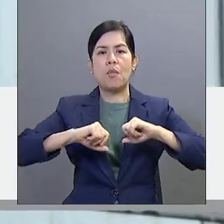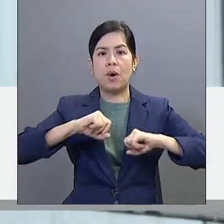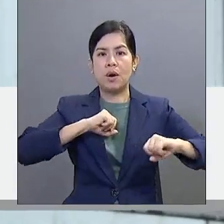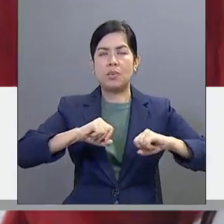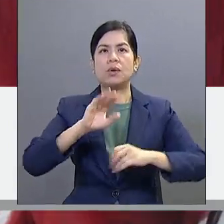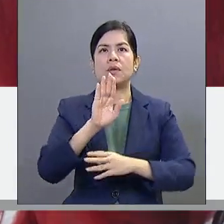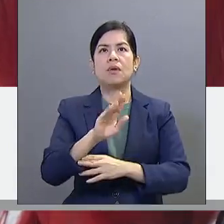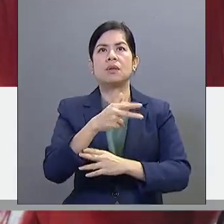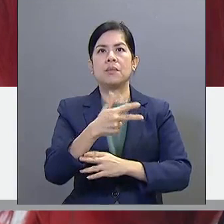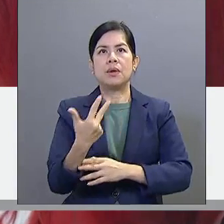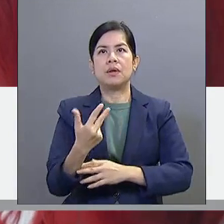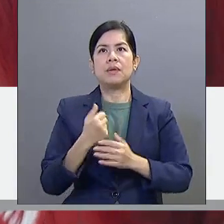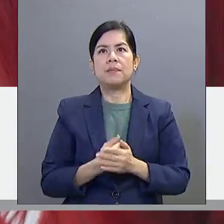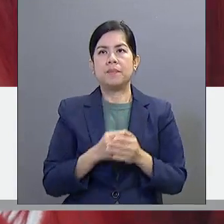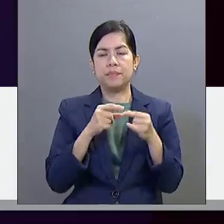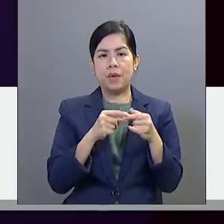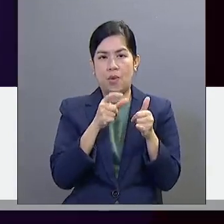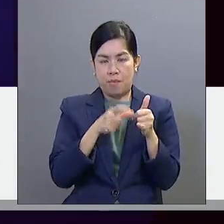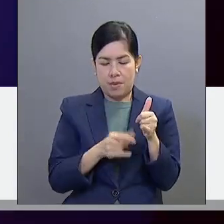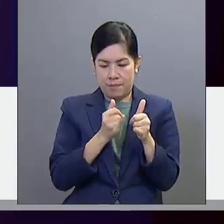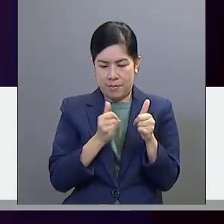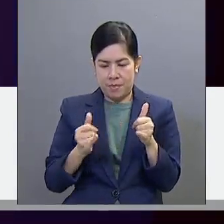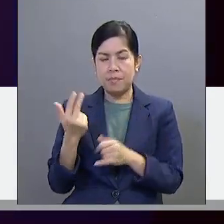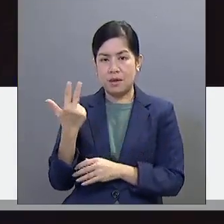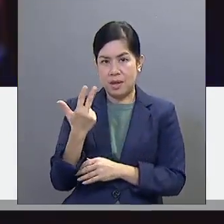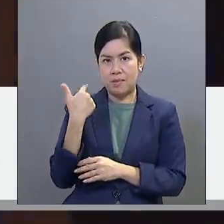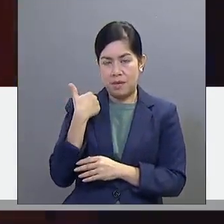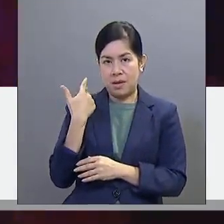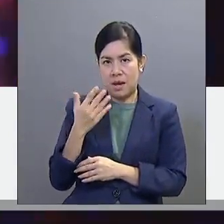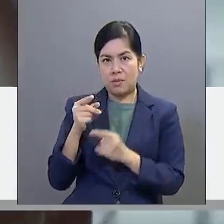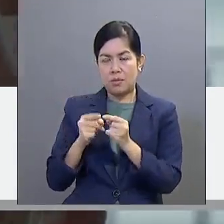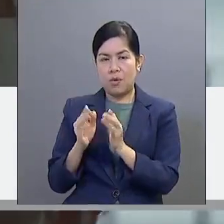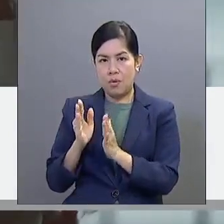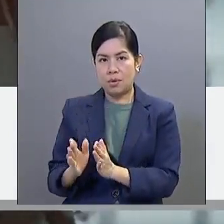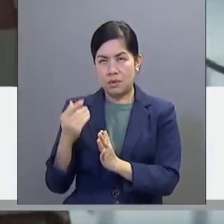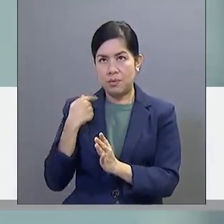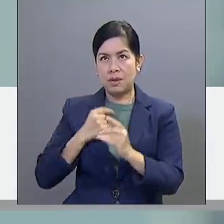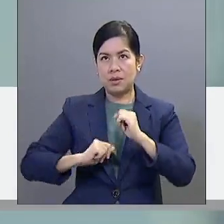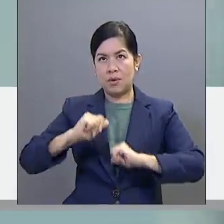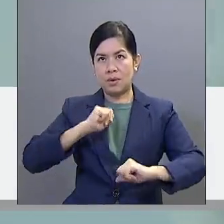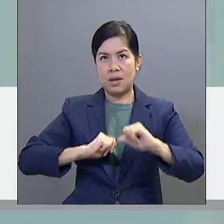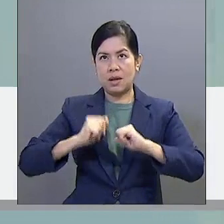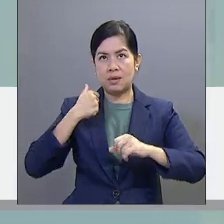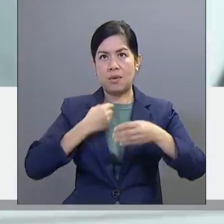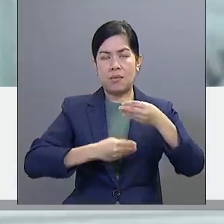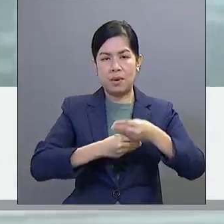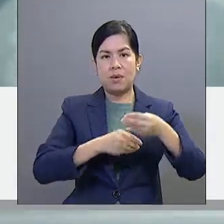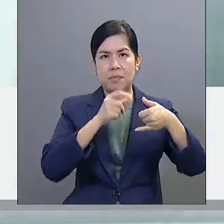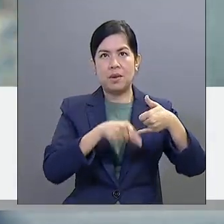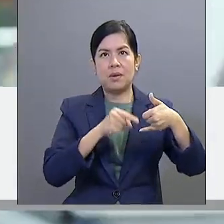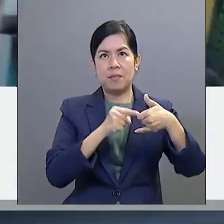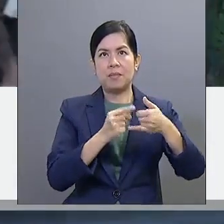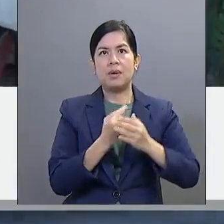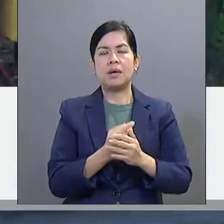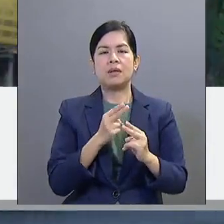ค่ะนอกจากนักแสดงหลัก3คนแล้วนะคะก็ยังมีนักแสดงสมทบร่วมอีกหลายคนเลยค่ะน้องแม็กณัฐพัฒน์นะคะต้องหนึ่งรัตเก้